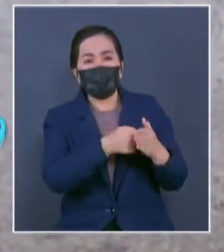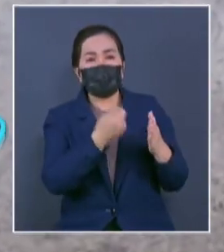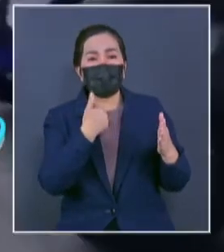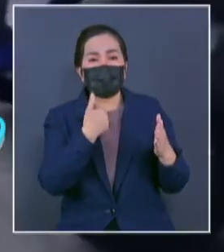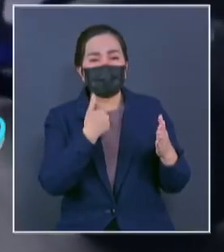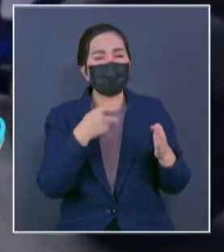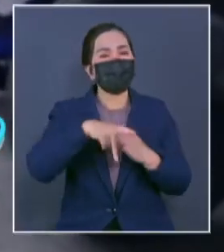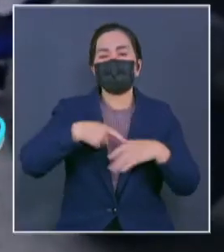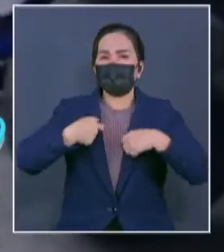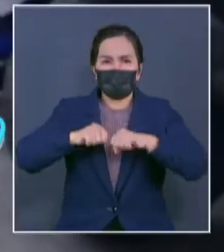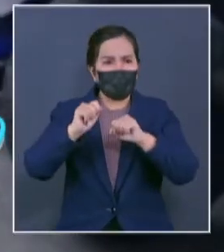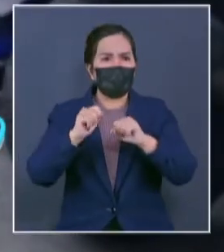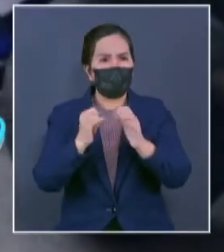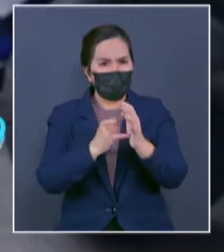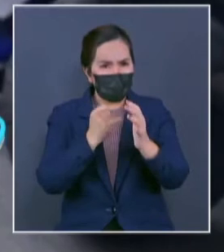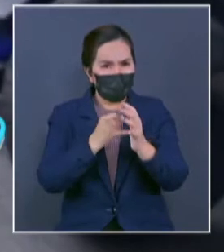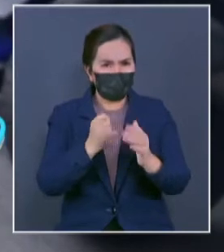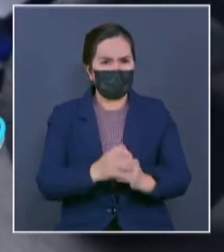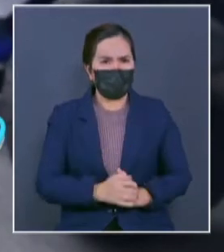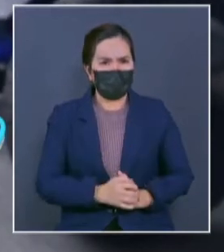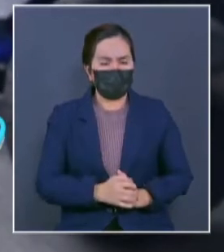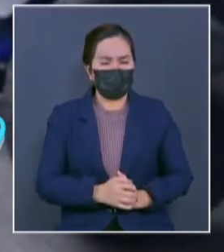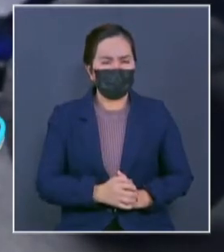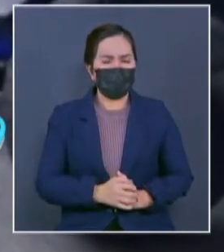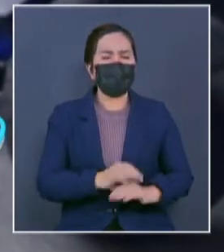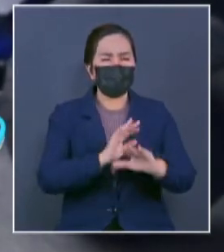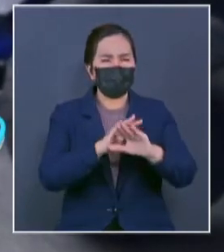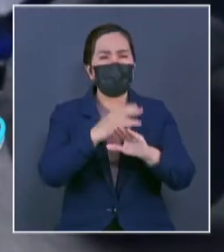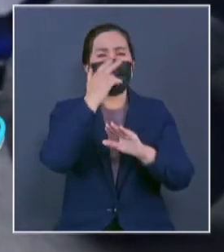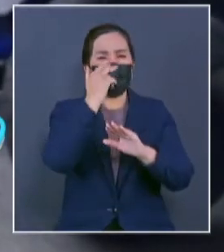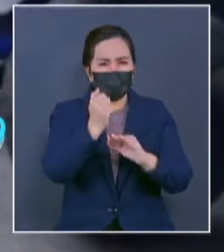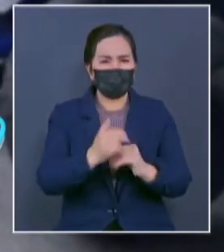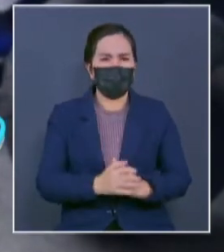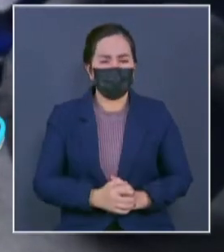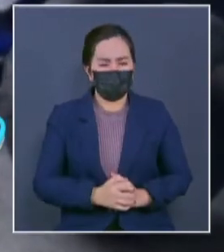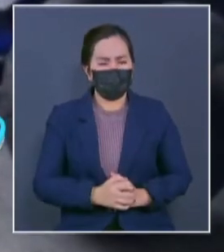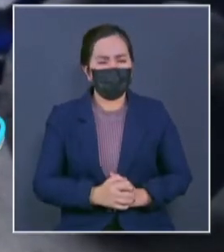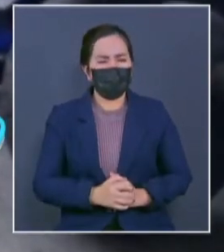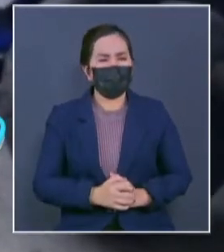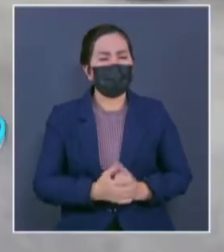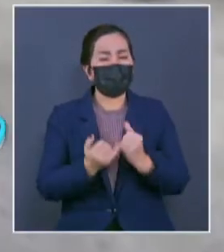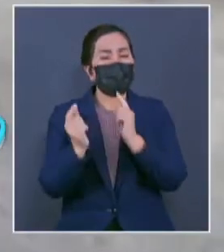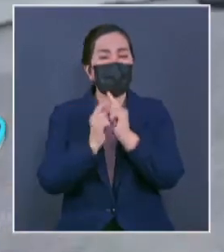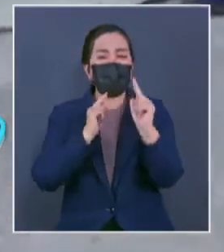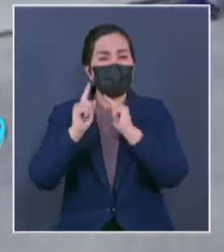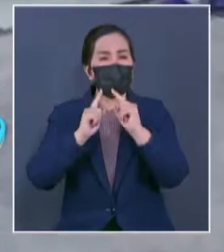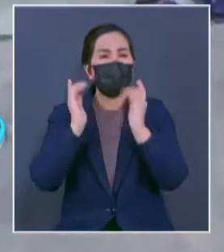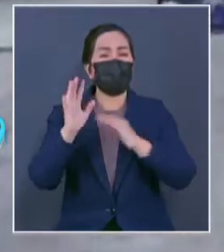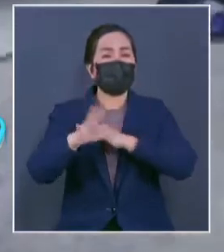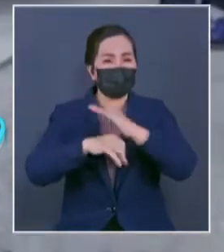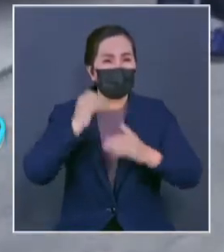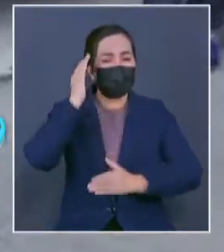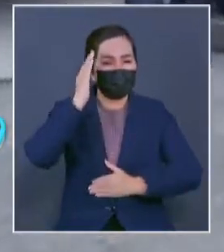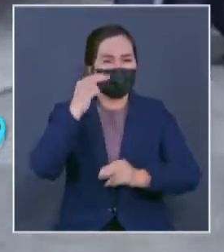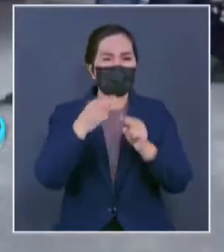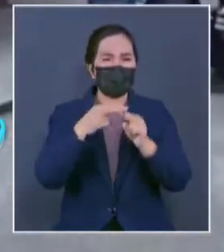คาอยู่ขี่ออกไปเลย ก็ออกไปง่าย คุณผู้ชมทีนี้ก็ไปพูดคุยกับผู้ต้องหานะคะคนนี้เขาชื่อว่านาย